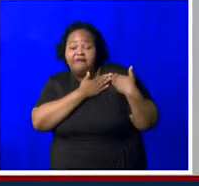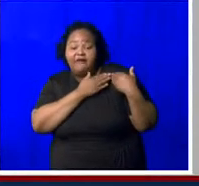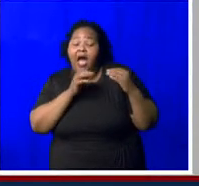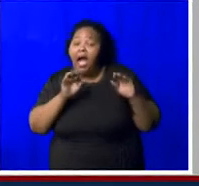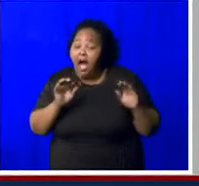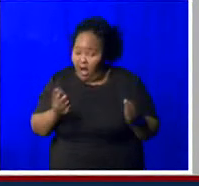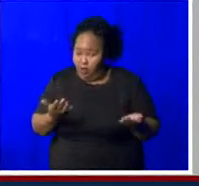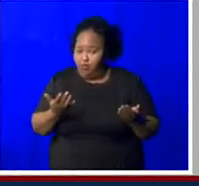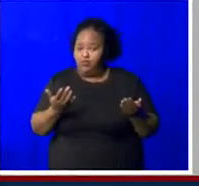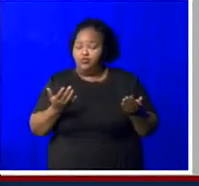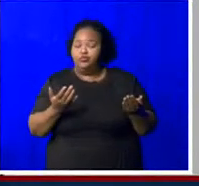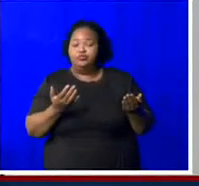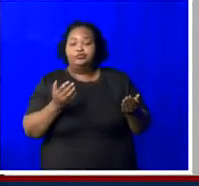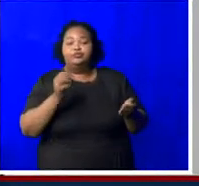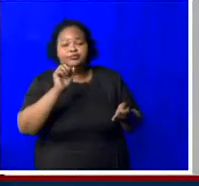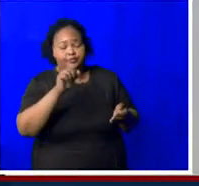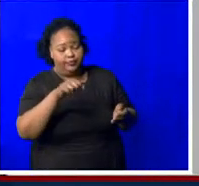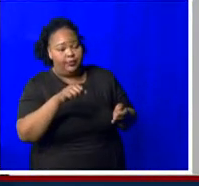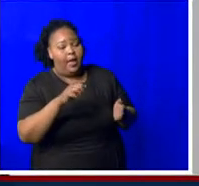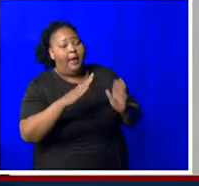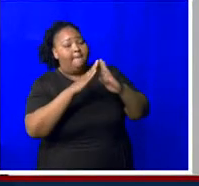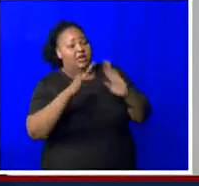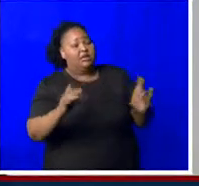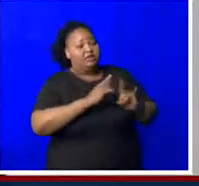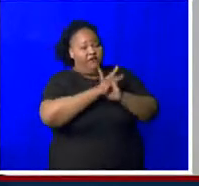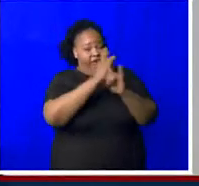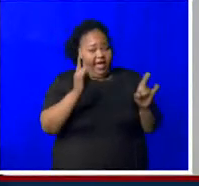ngekusebentisa kuyalwa ngumhlabhlangene